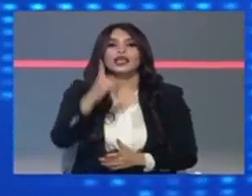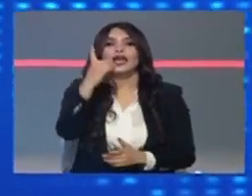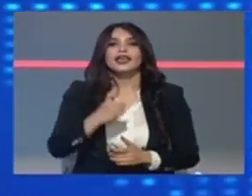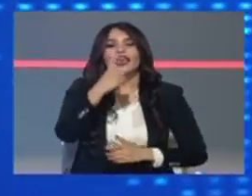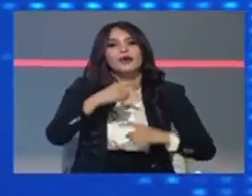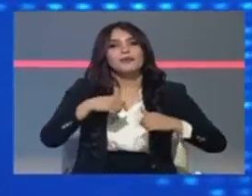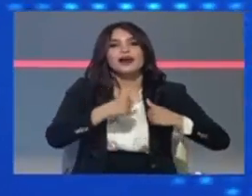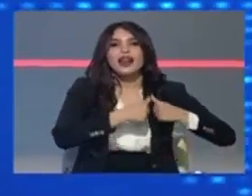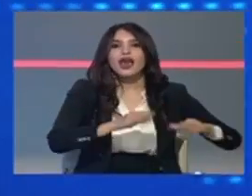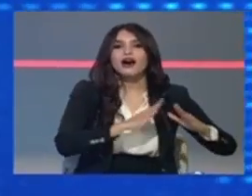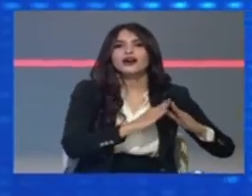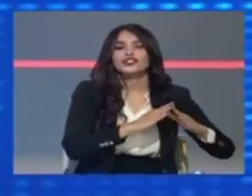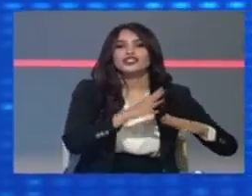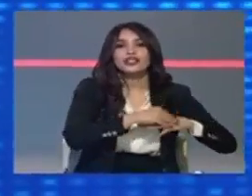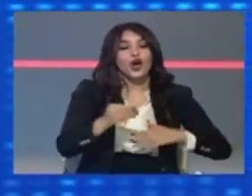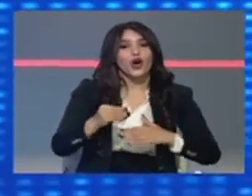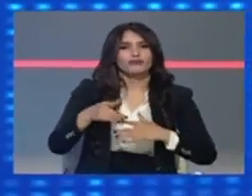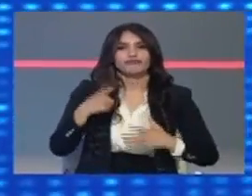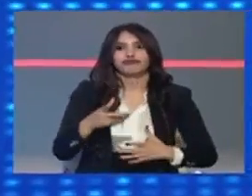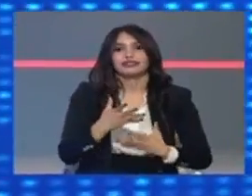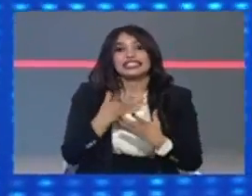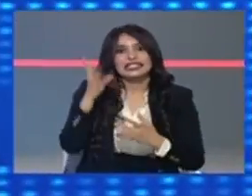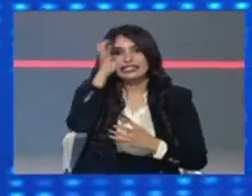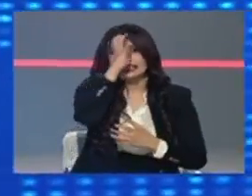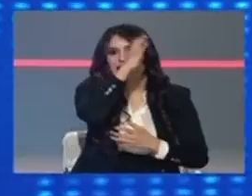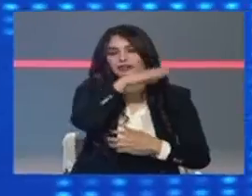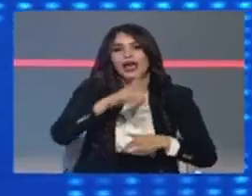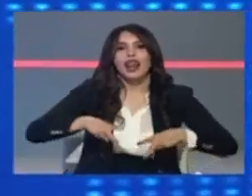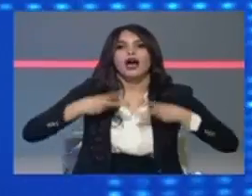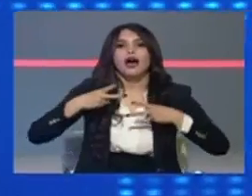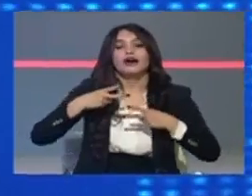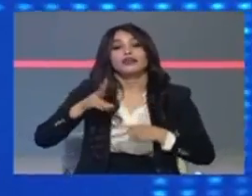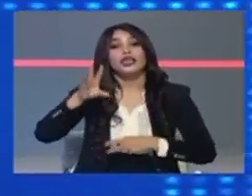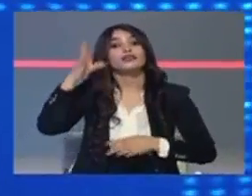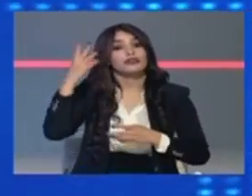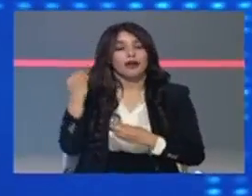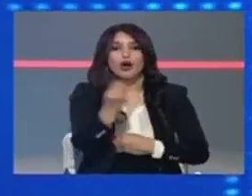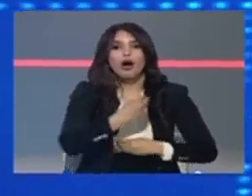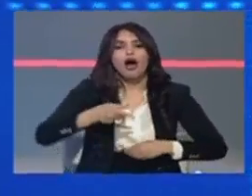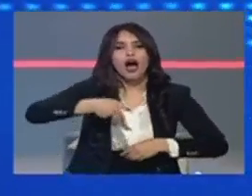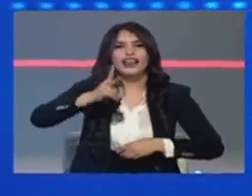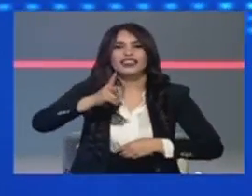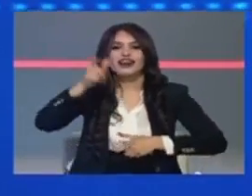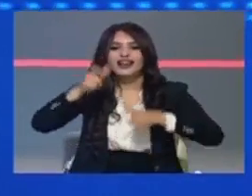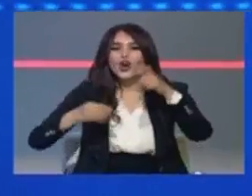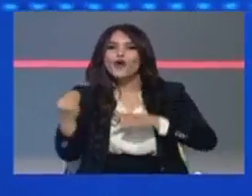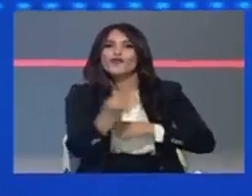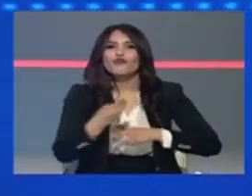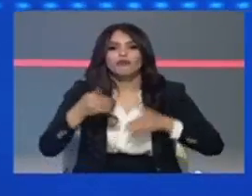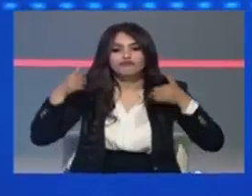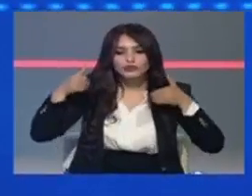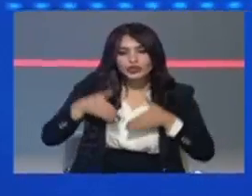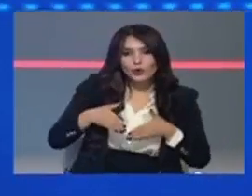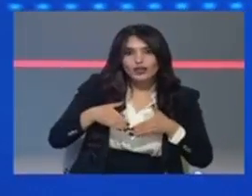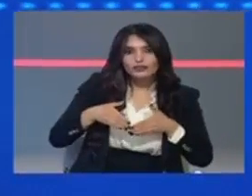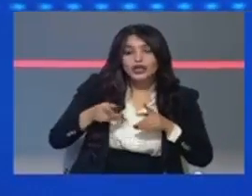الحجر الصحي التي نزلت ضيفا ثقيلا على حياة الأطفال تبدو أكثر صعوبة على أطفال التوحد، وللحد